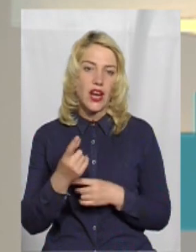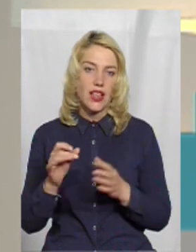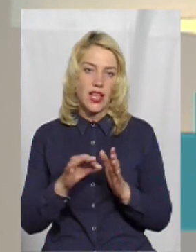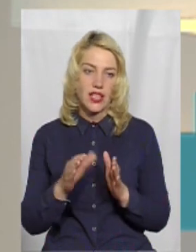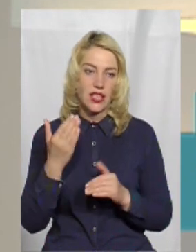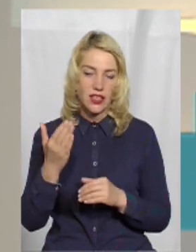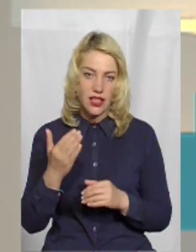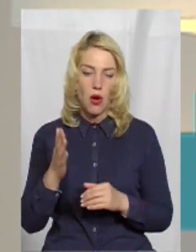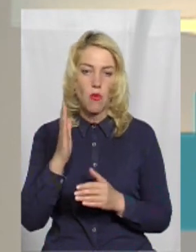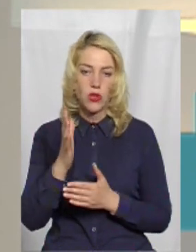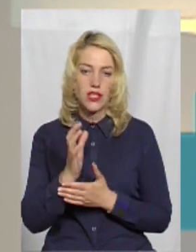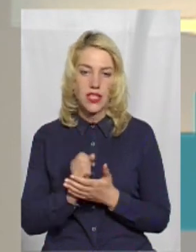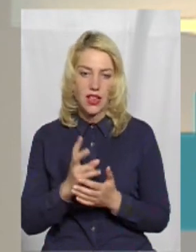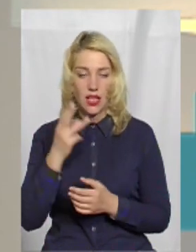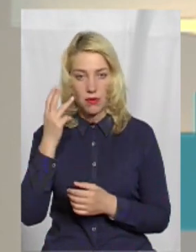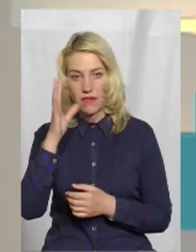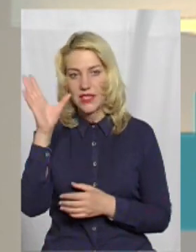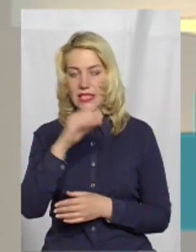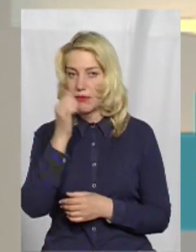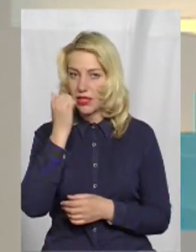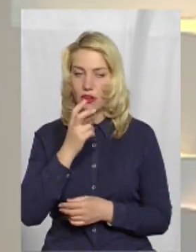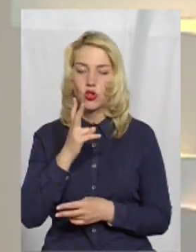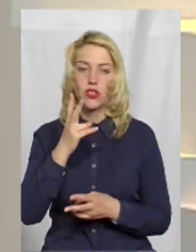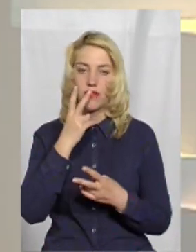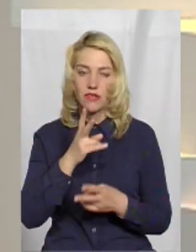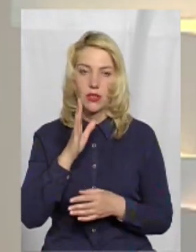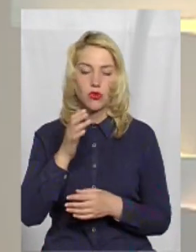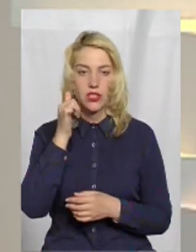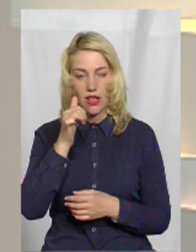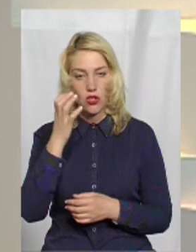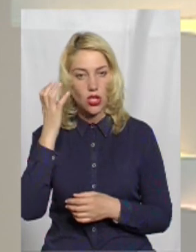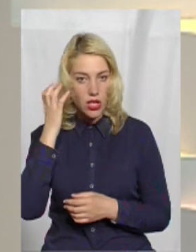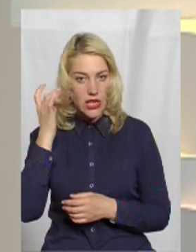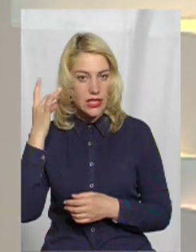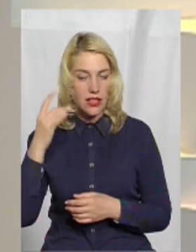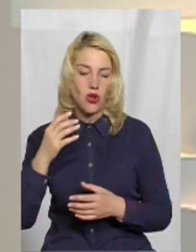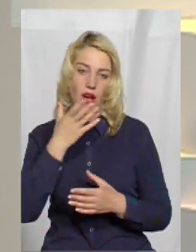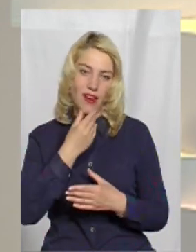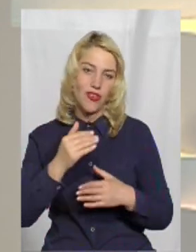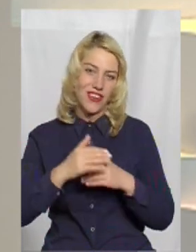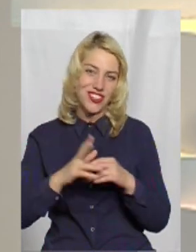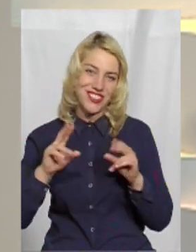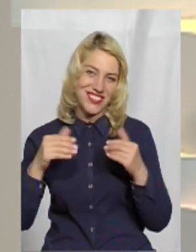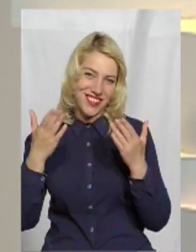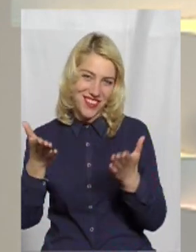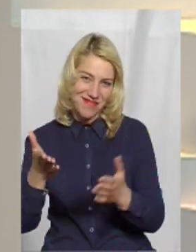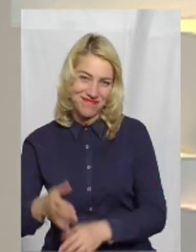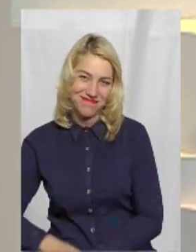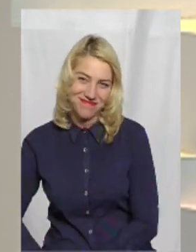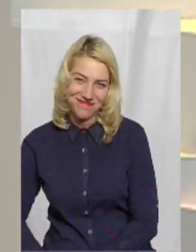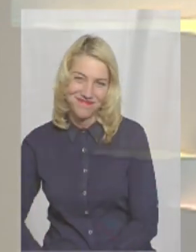та їх потенціал на Хмельниччині. Всім дякую, хто дивився і буде слухати завтра нашу радіоверсію. Гарного вечора і нехай щастить!